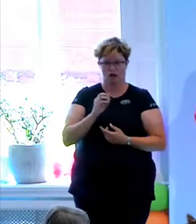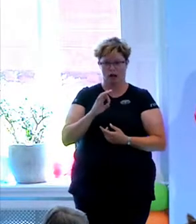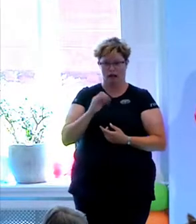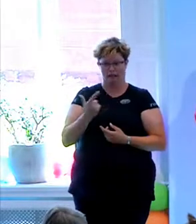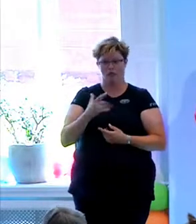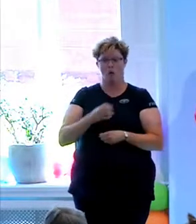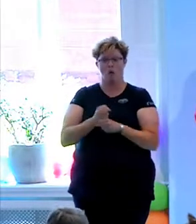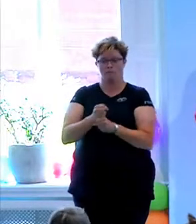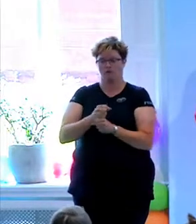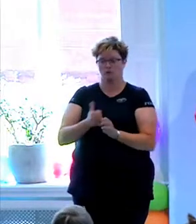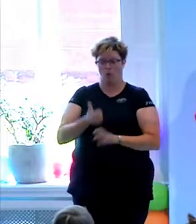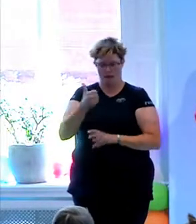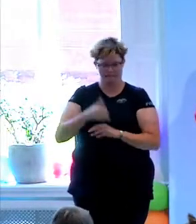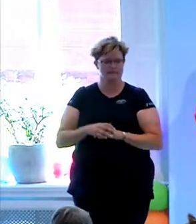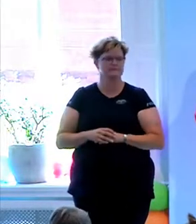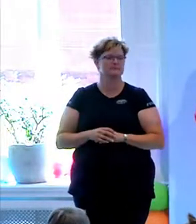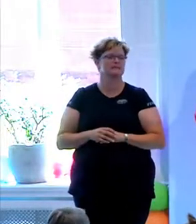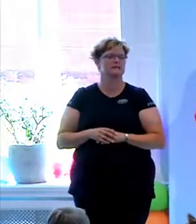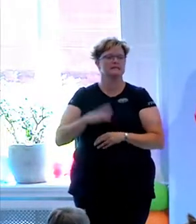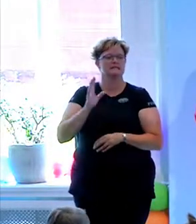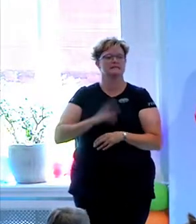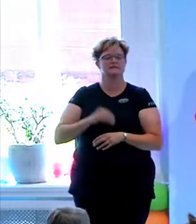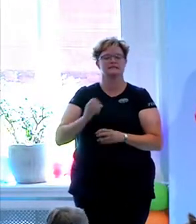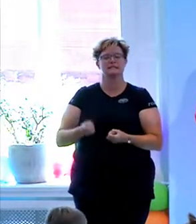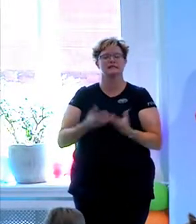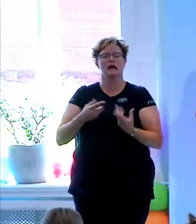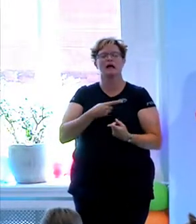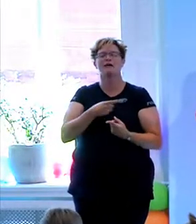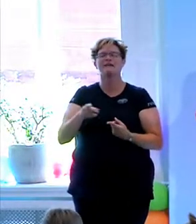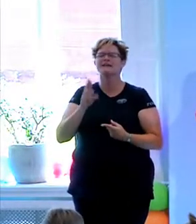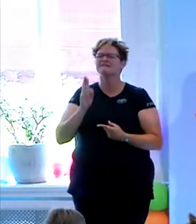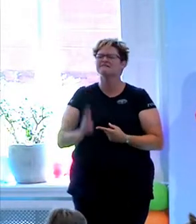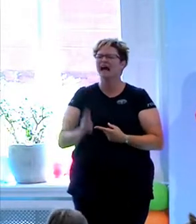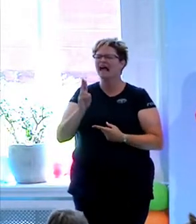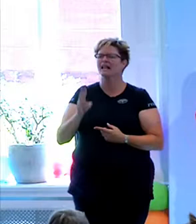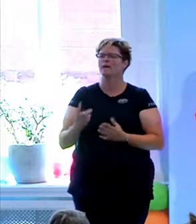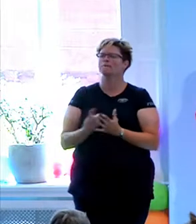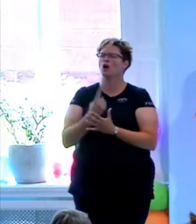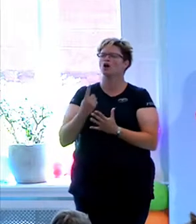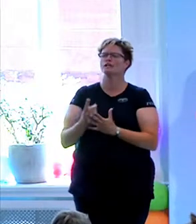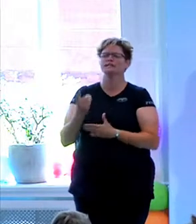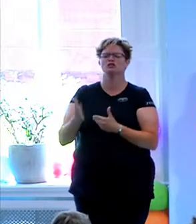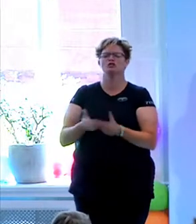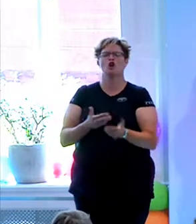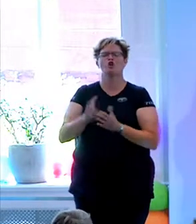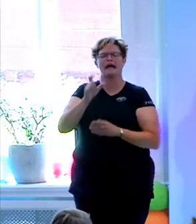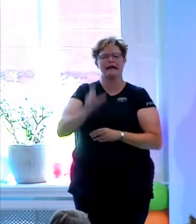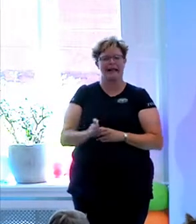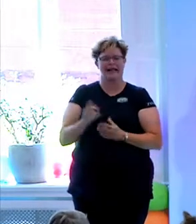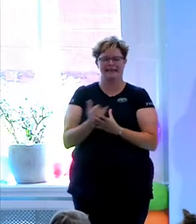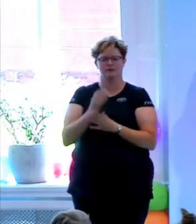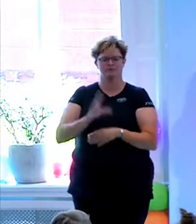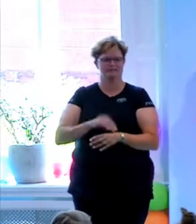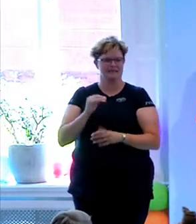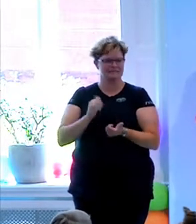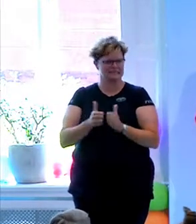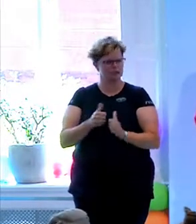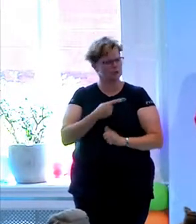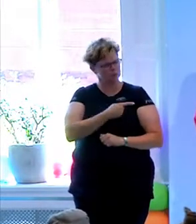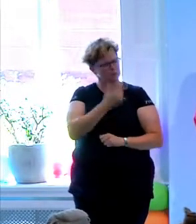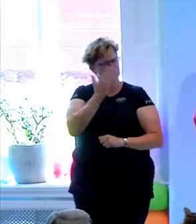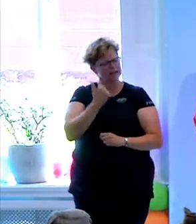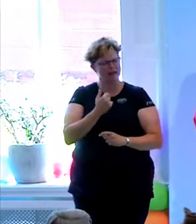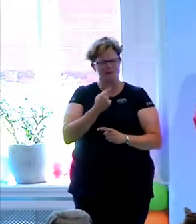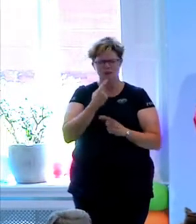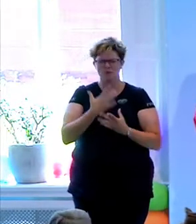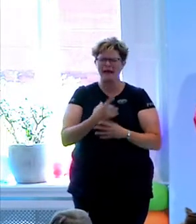du är hållbarhetschef på Svenska Spel. Och ni är ju verkligen en möjliggörare inom svensk idrott. Kan inte du liksom